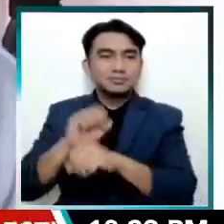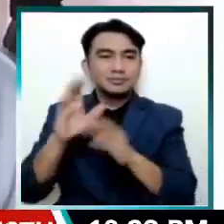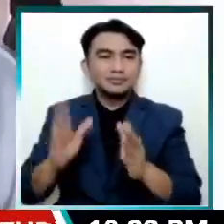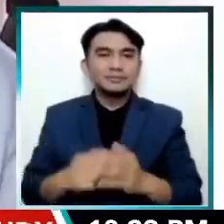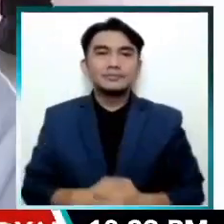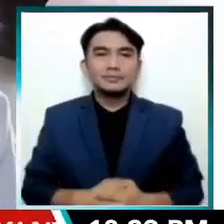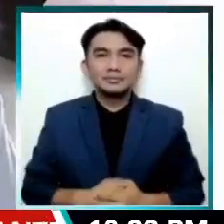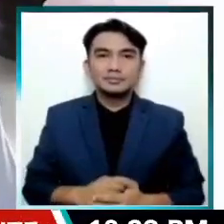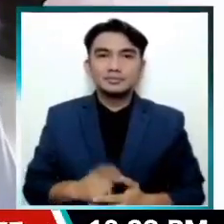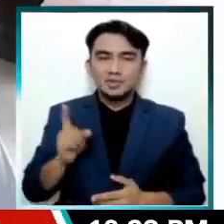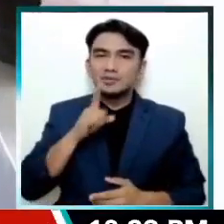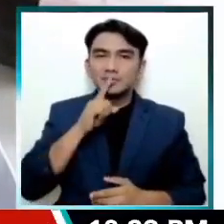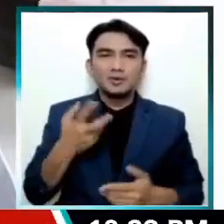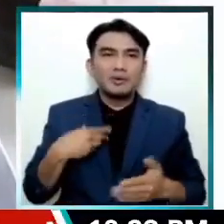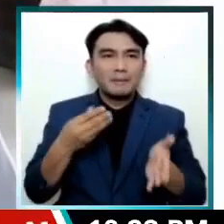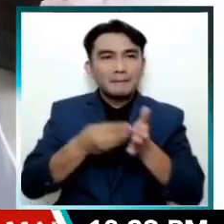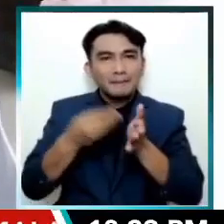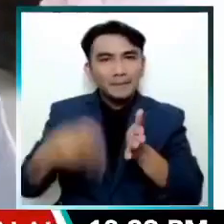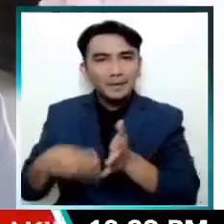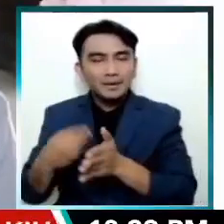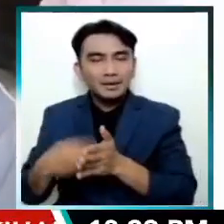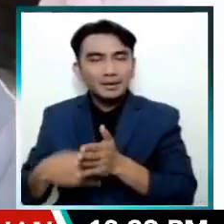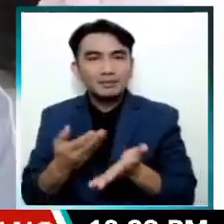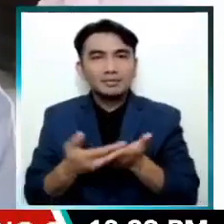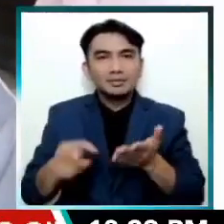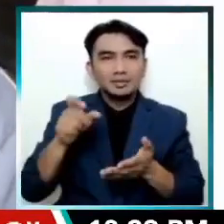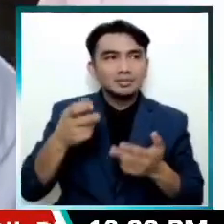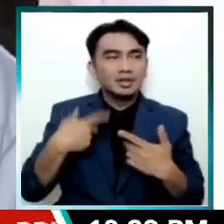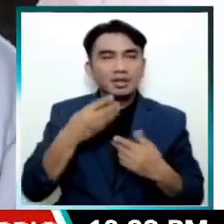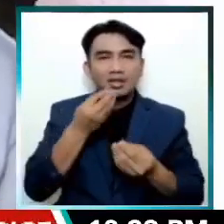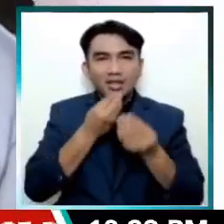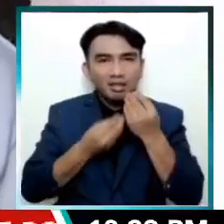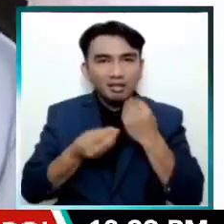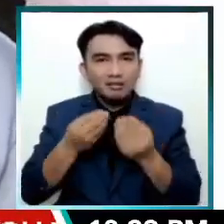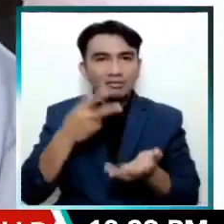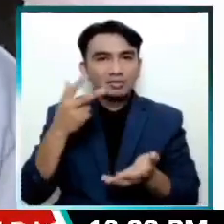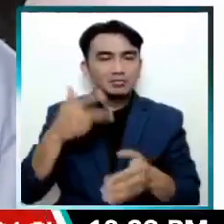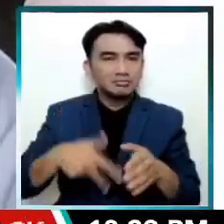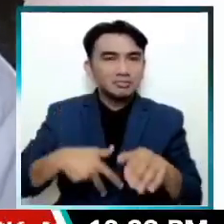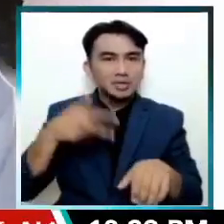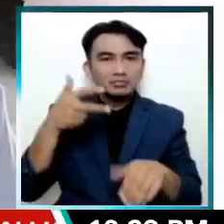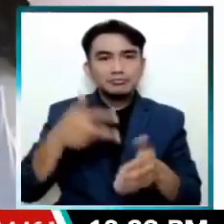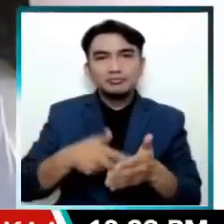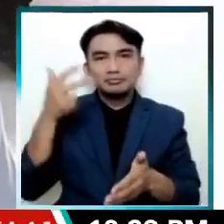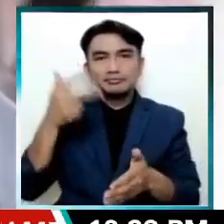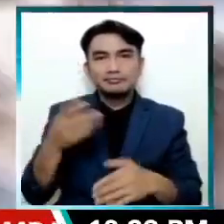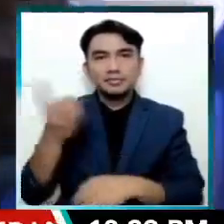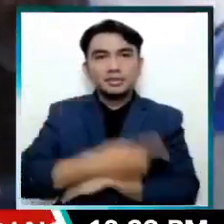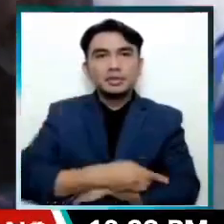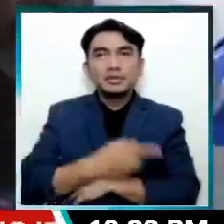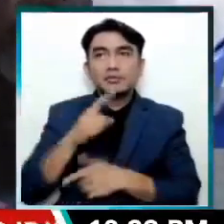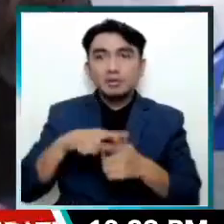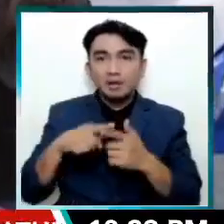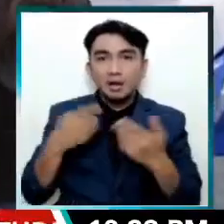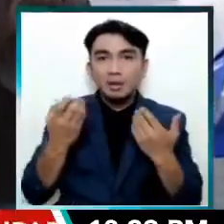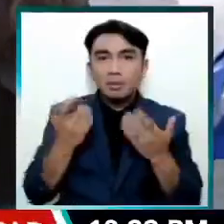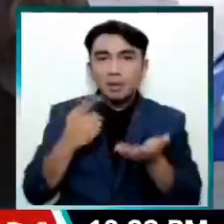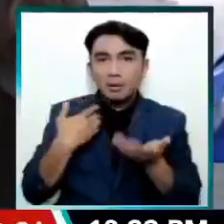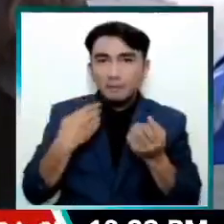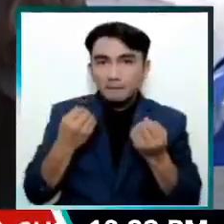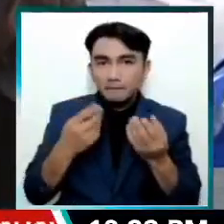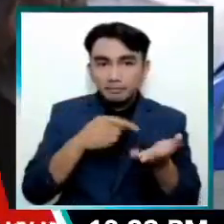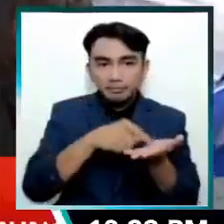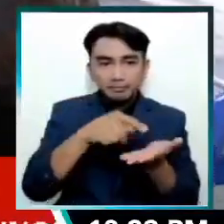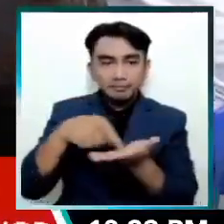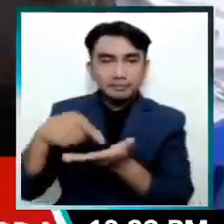Kailangan tatlong beses kayo kakain sa isang araw. Tapos ang dami rin kailangan bayaran. Sa job fair na ito,